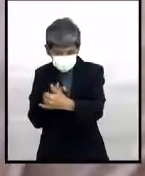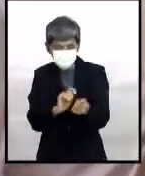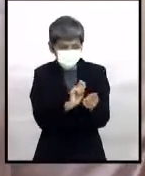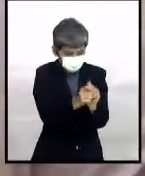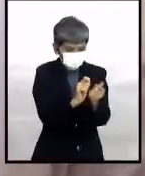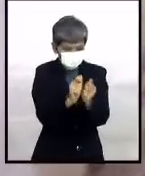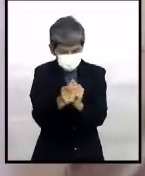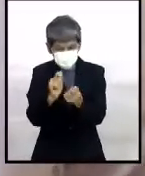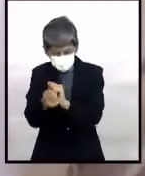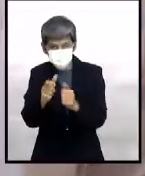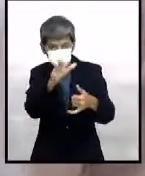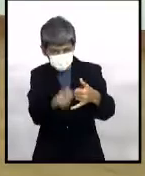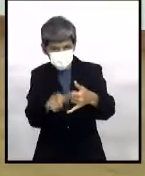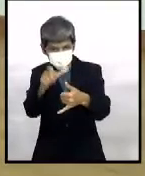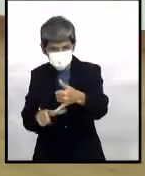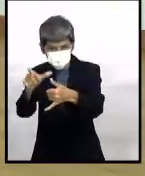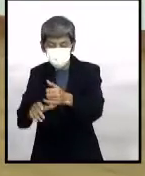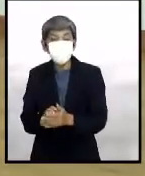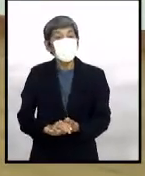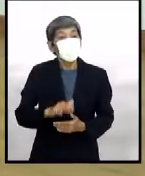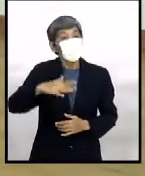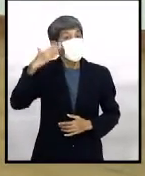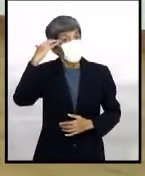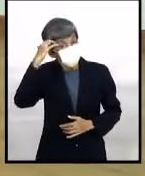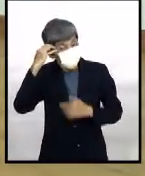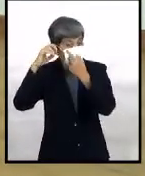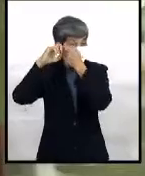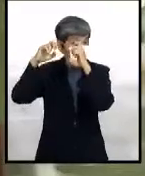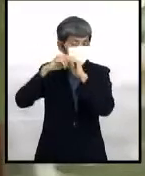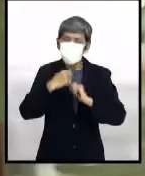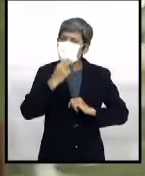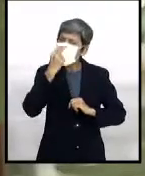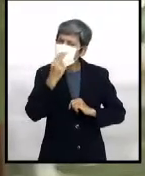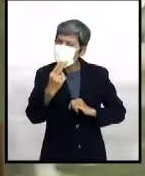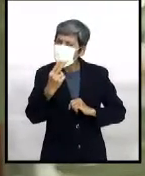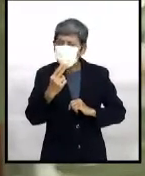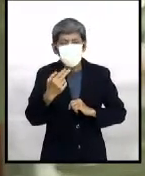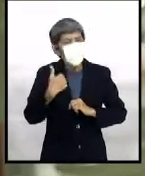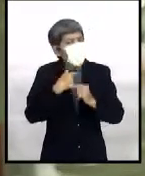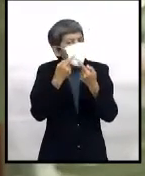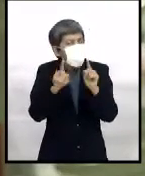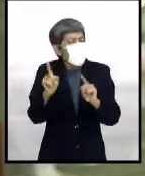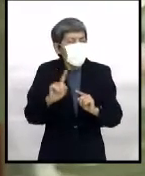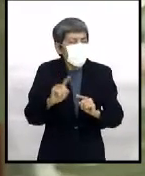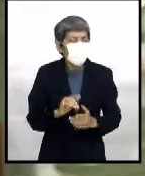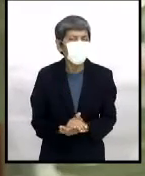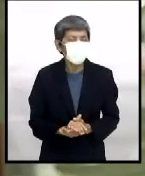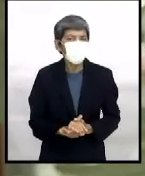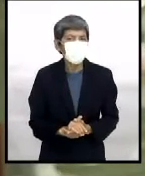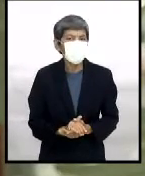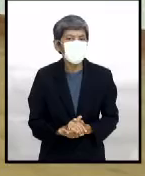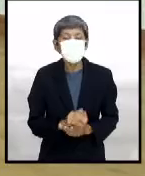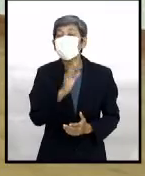พิ่มเติมทีละคน ทีละคน อย่างน้องๆดาวซินโดรมหรือออทิสติกเราจะดูเขาจะมีความแตกต่างเหมือนกันยังไงไหม